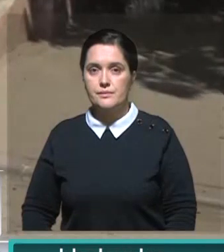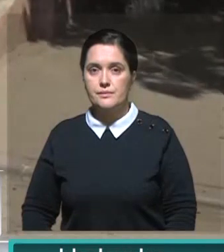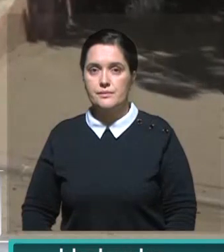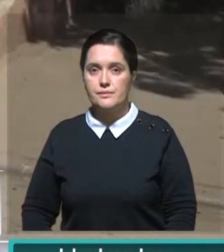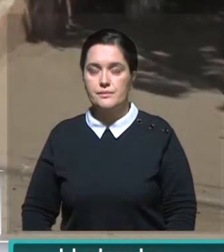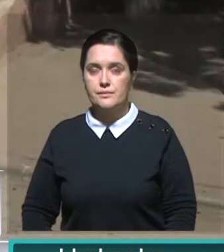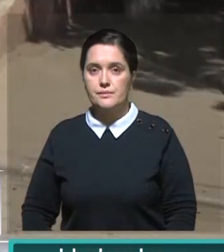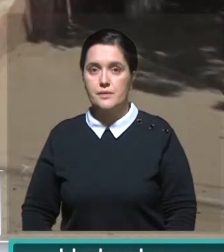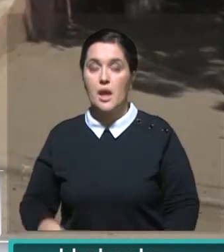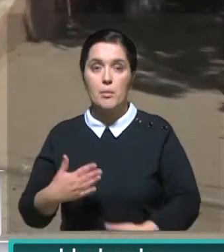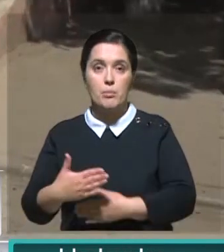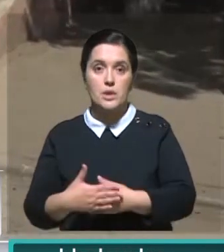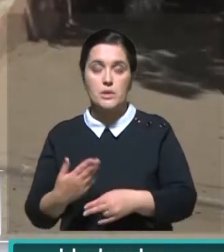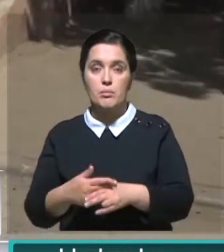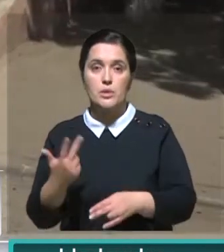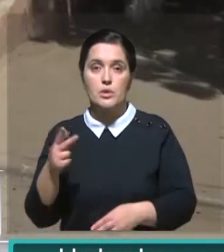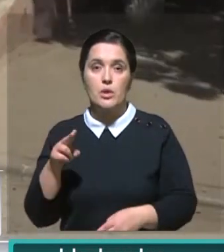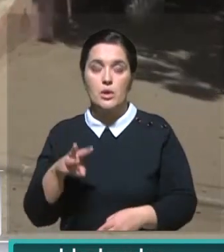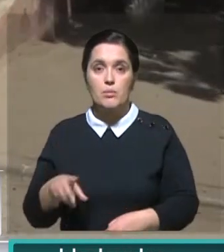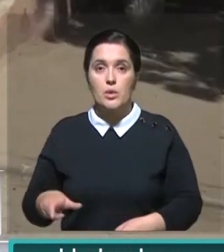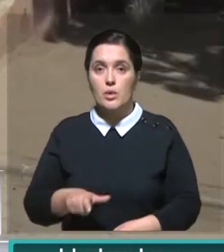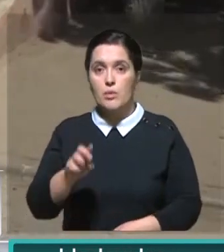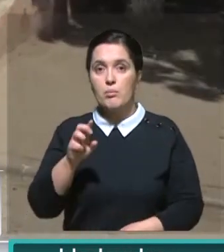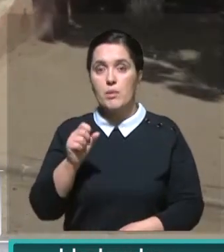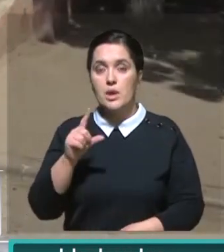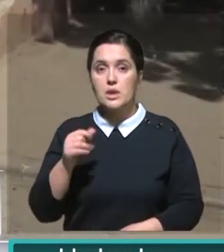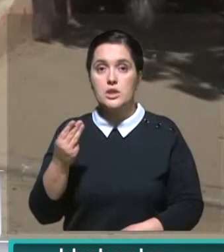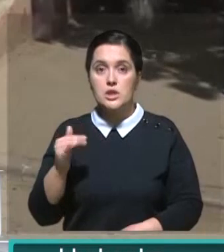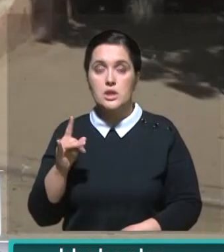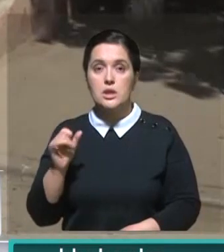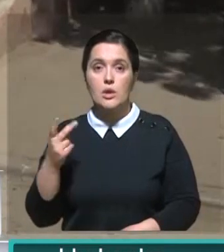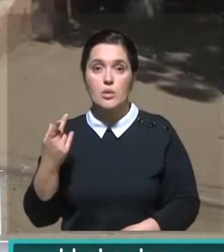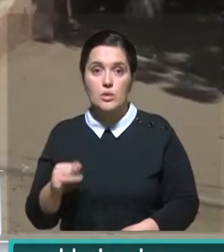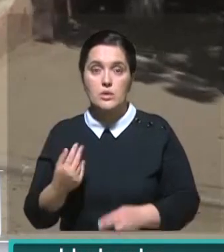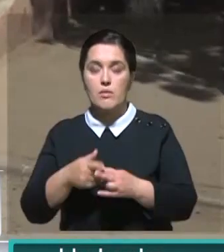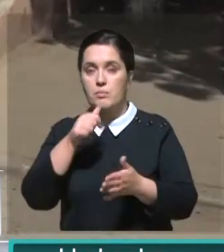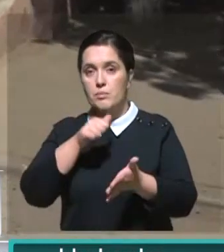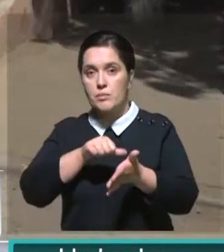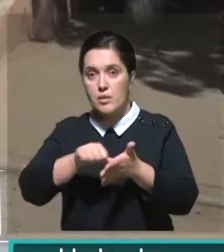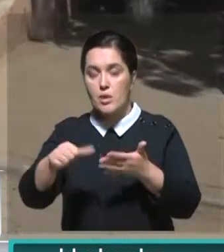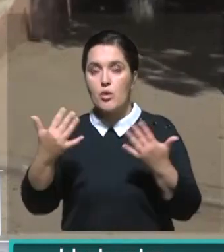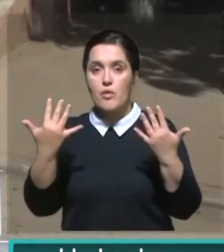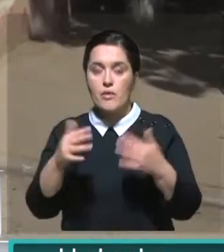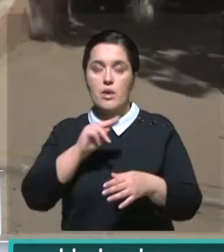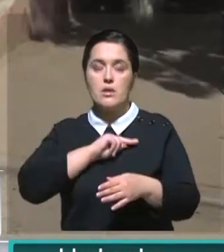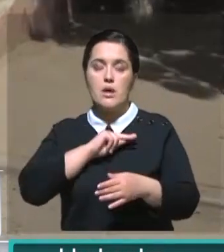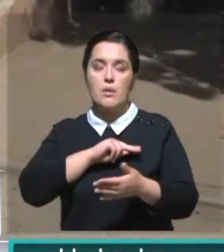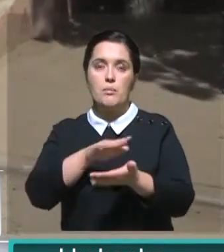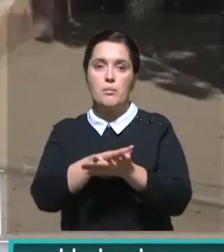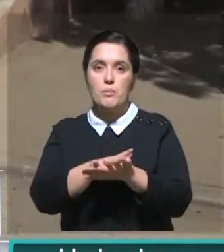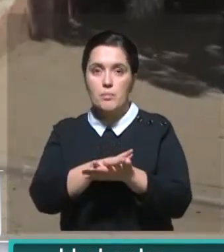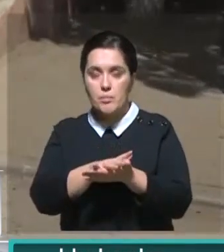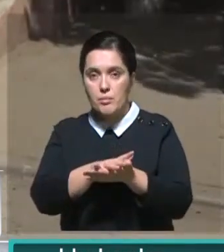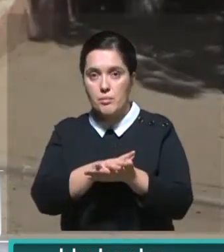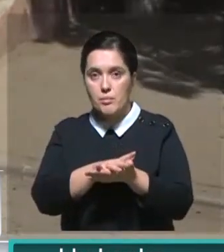На сегодняшний день почти на 3 километрах участка Балакши-Зарослый уложено асфальтное покрытие. Работы продолжаются, был